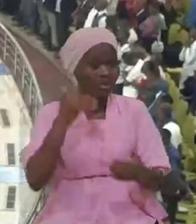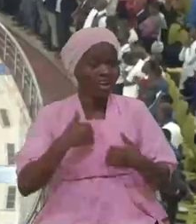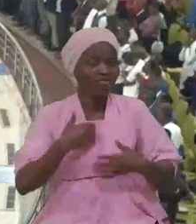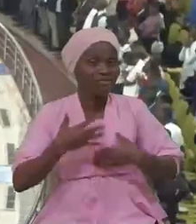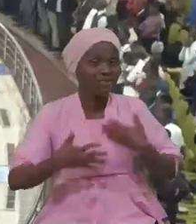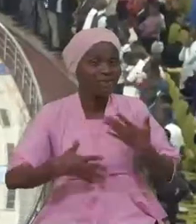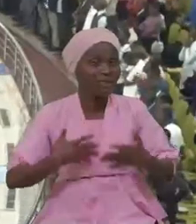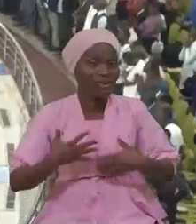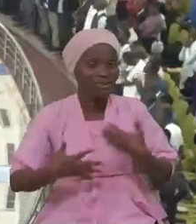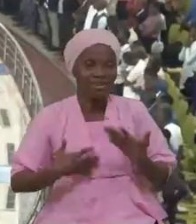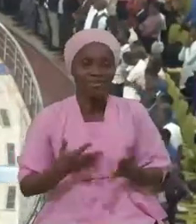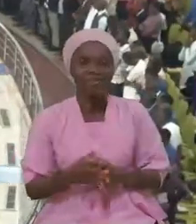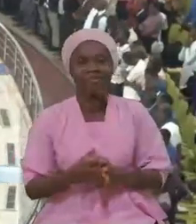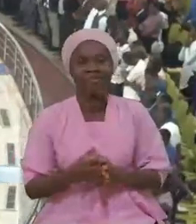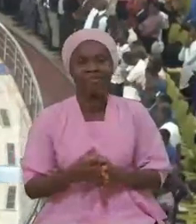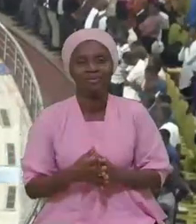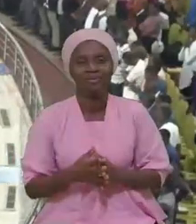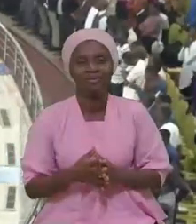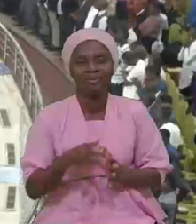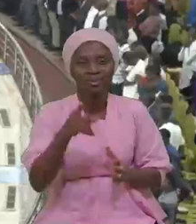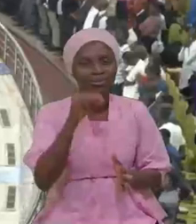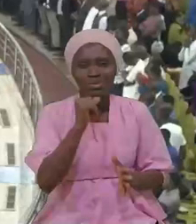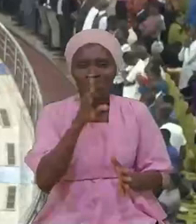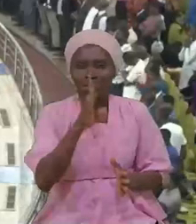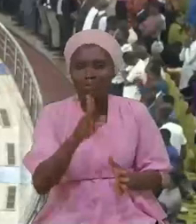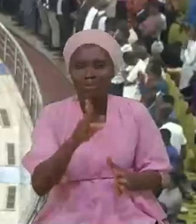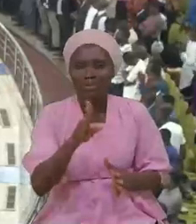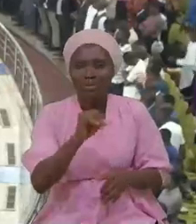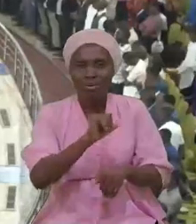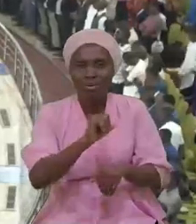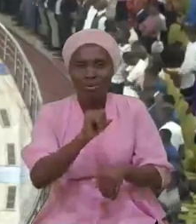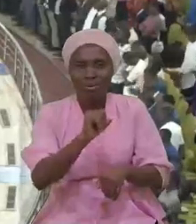joie. Tu ne vas pas marcher par la vue.